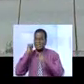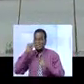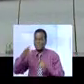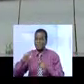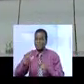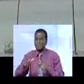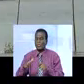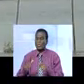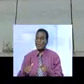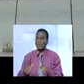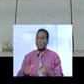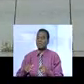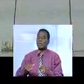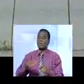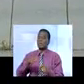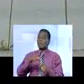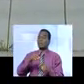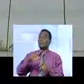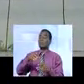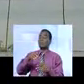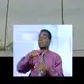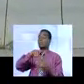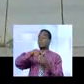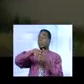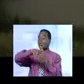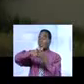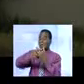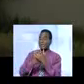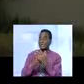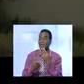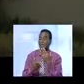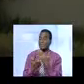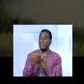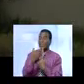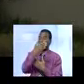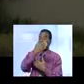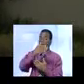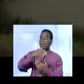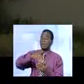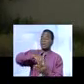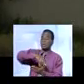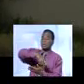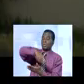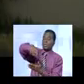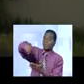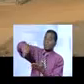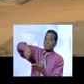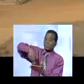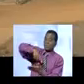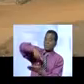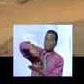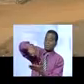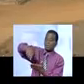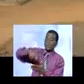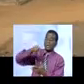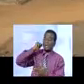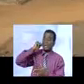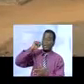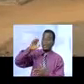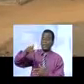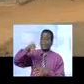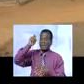en passant par le pont devenu du fait de l'affrontement pont de la victoire, les femmes devaient